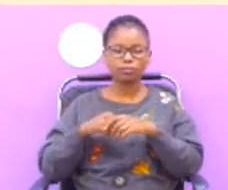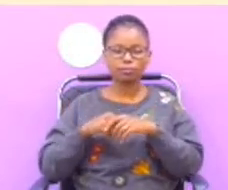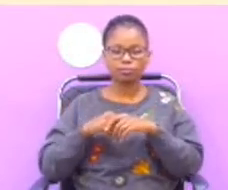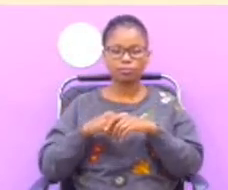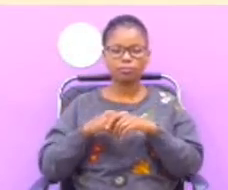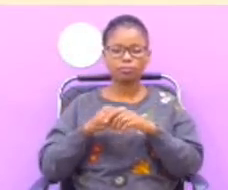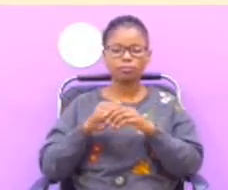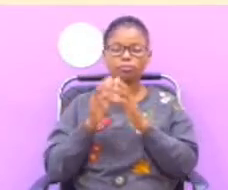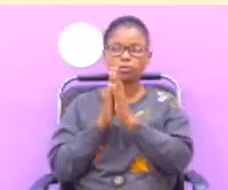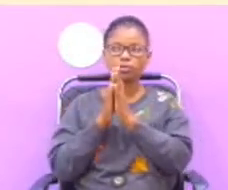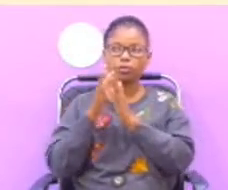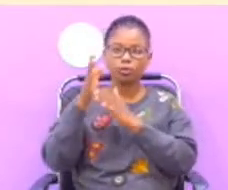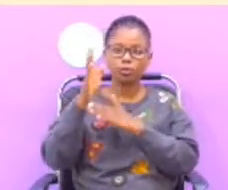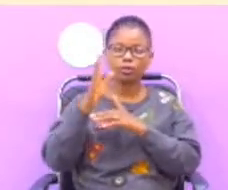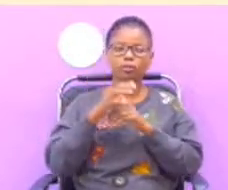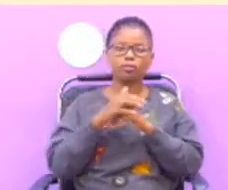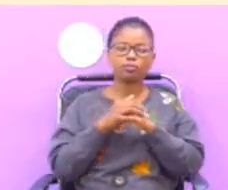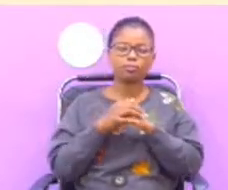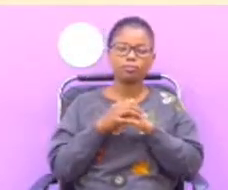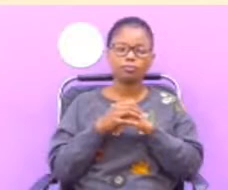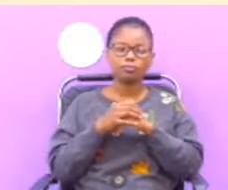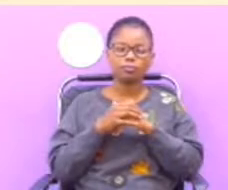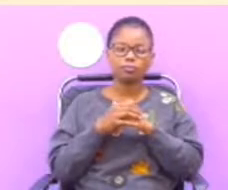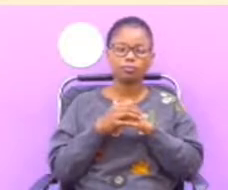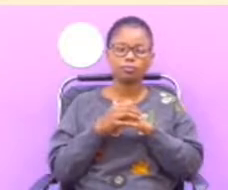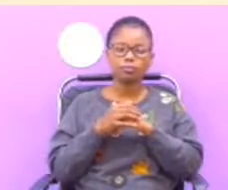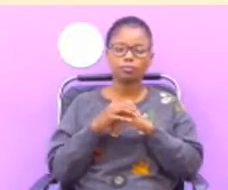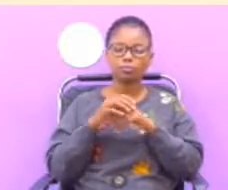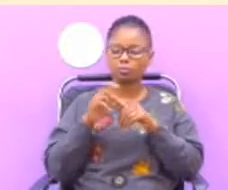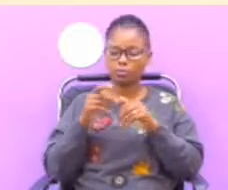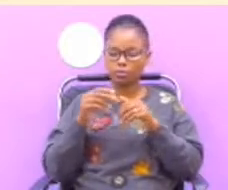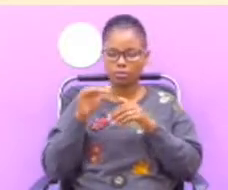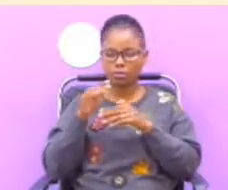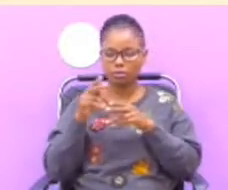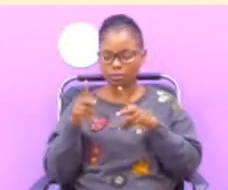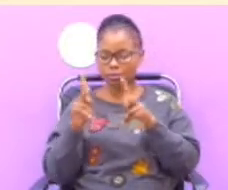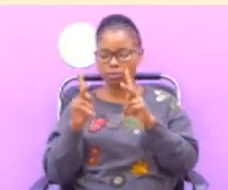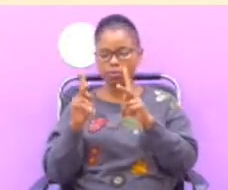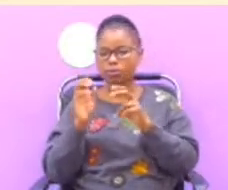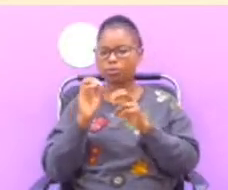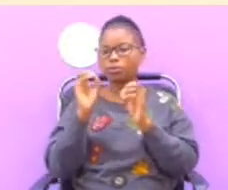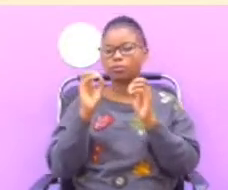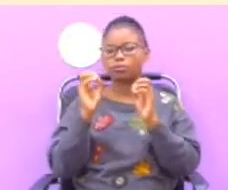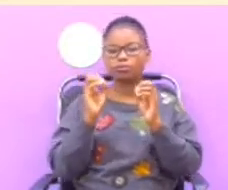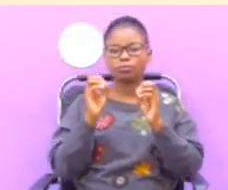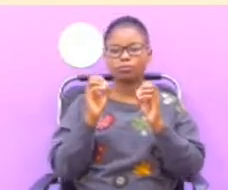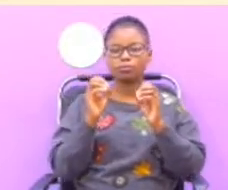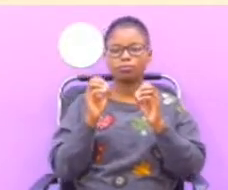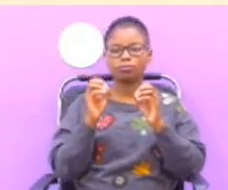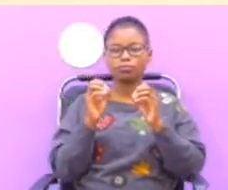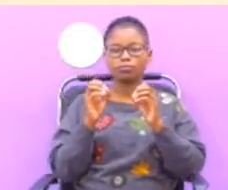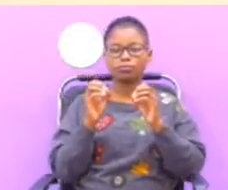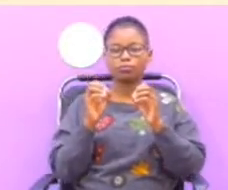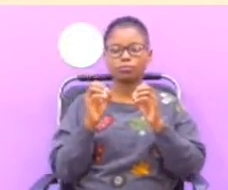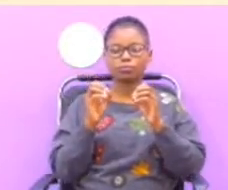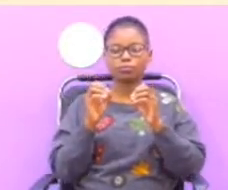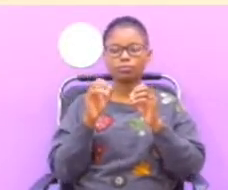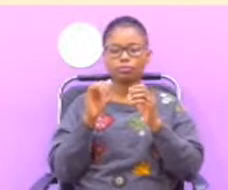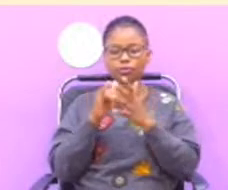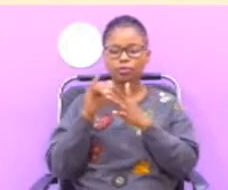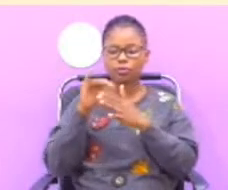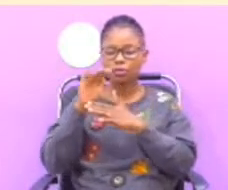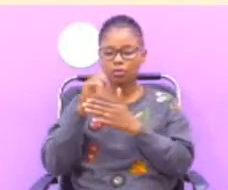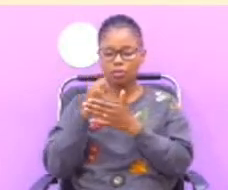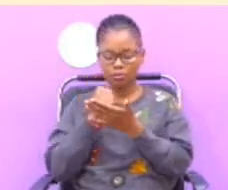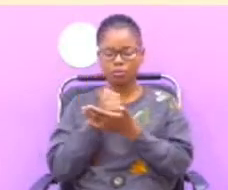Bwana asifiwe sana. Gutiri hadu marafatara kuhoya rutha. Matirafatara kuhoya rutha. Ate kana metie passporti